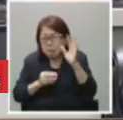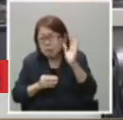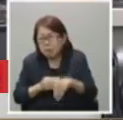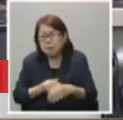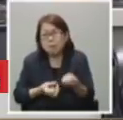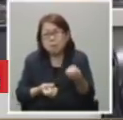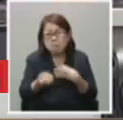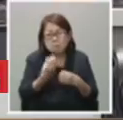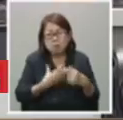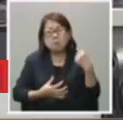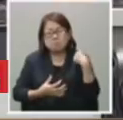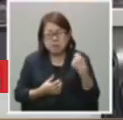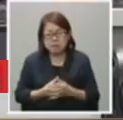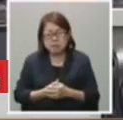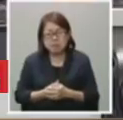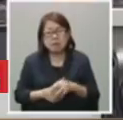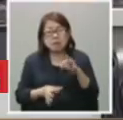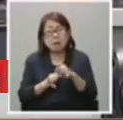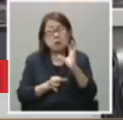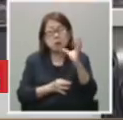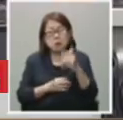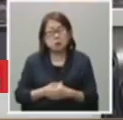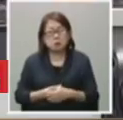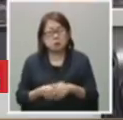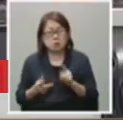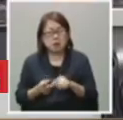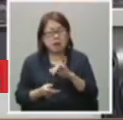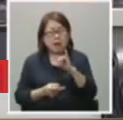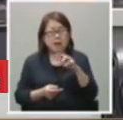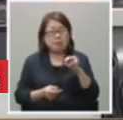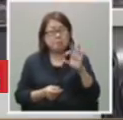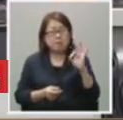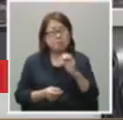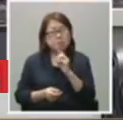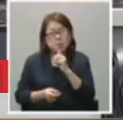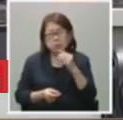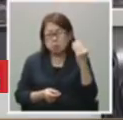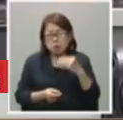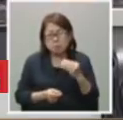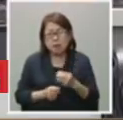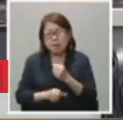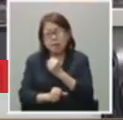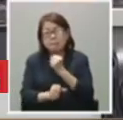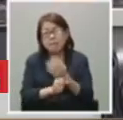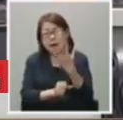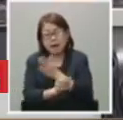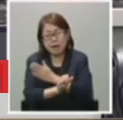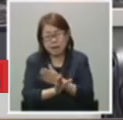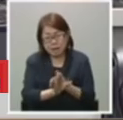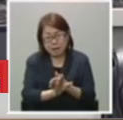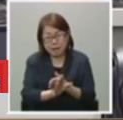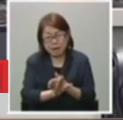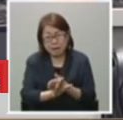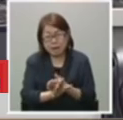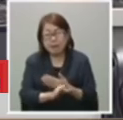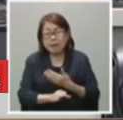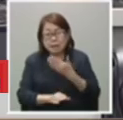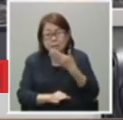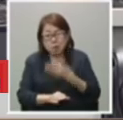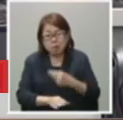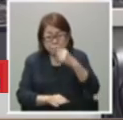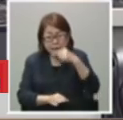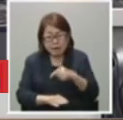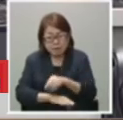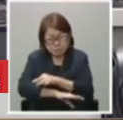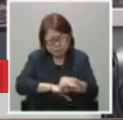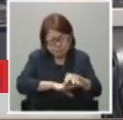านครับ World Bank และ IMF บอกเสมอว่าประเทศไทยตลอด5ปีที่ผ่านมานี้ฟังให้ดีนะครับขีดเส้น